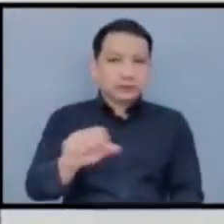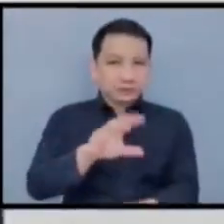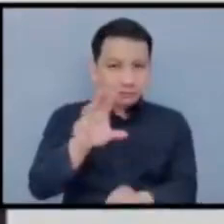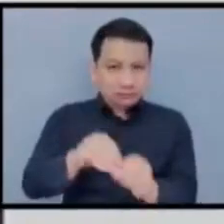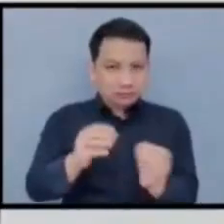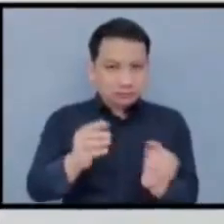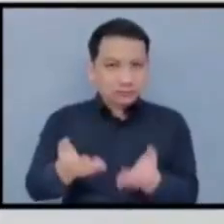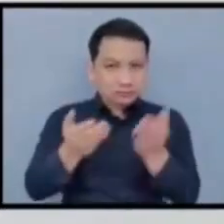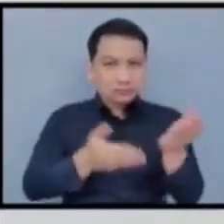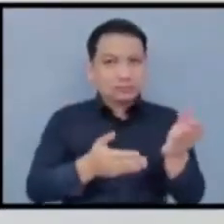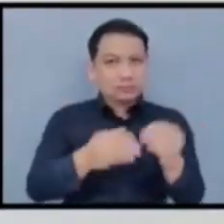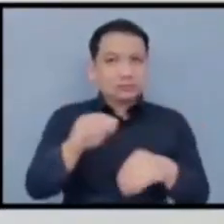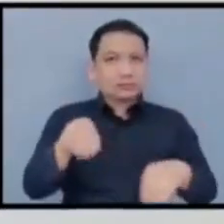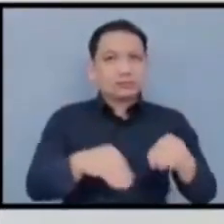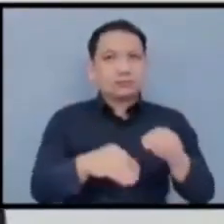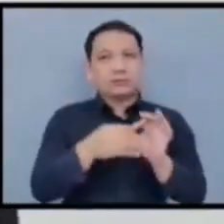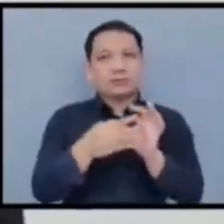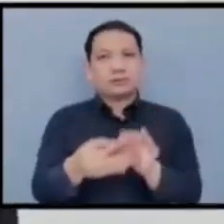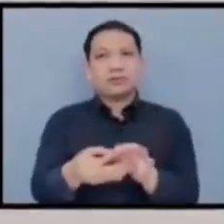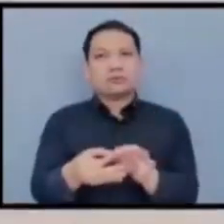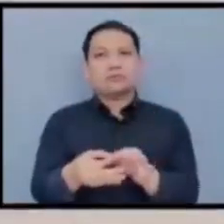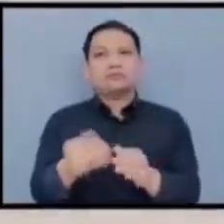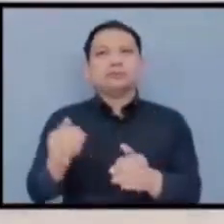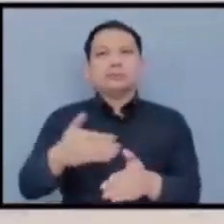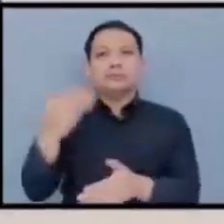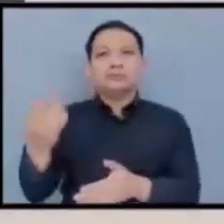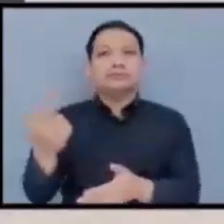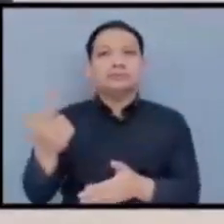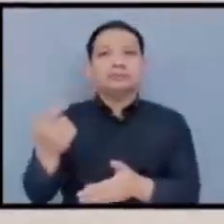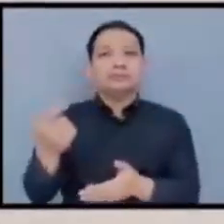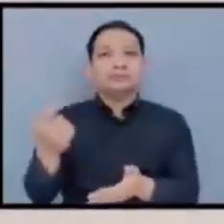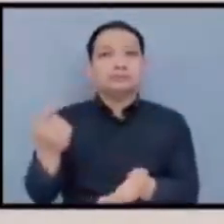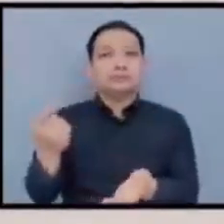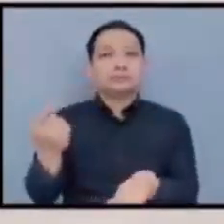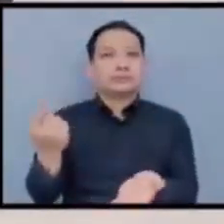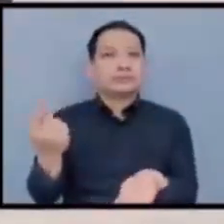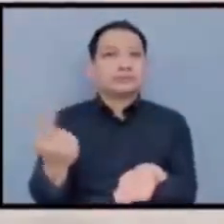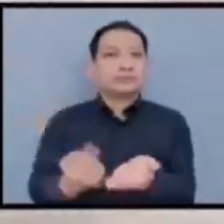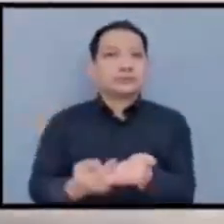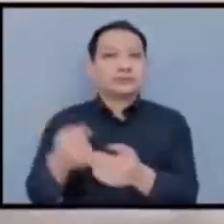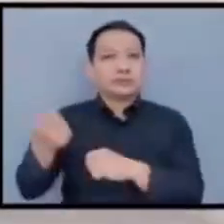ng counter-affidavit sa susunod na pagdinig. Luisa